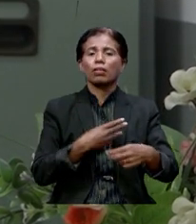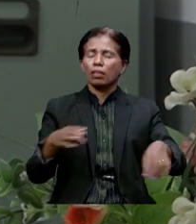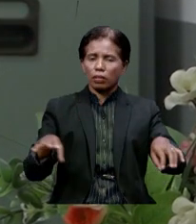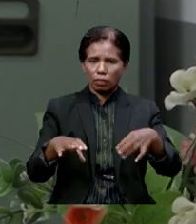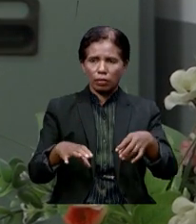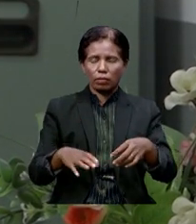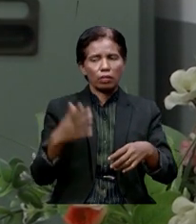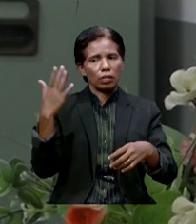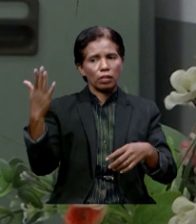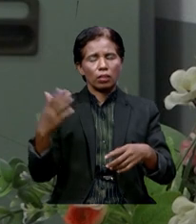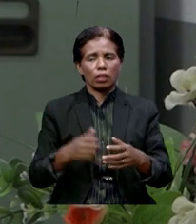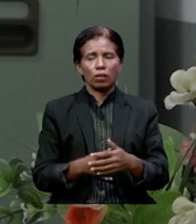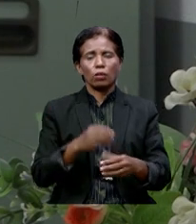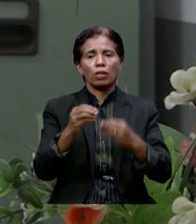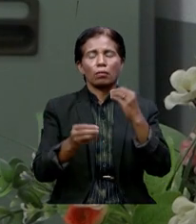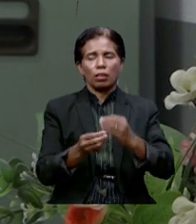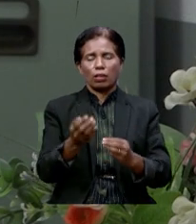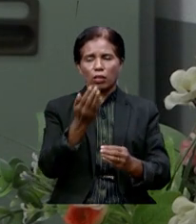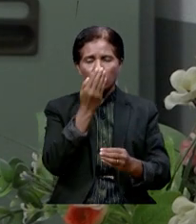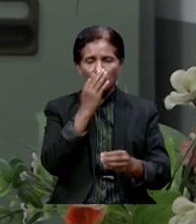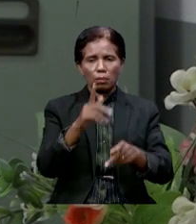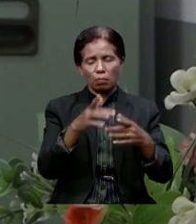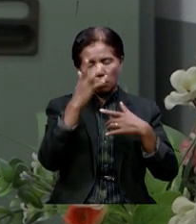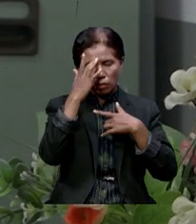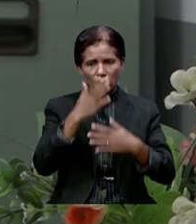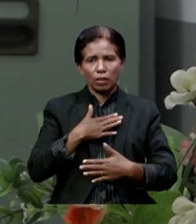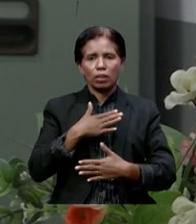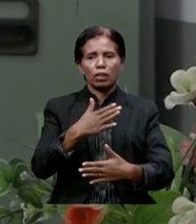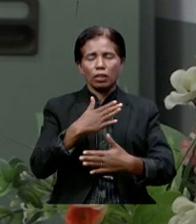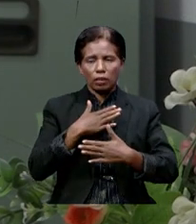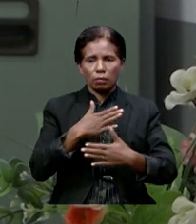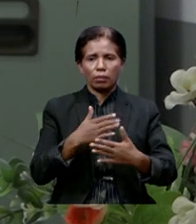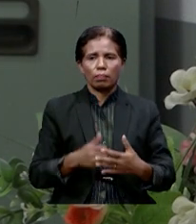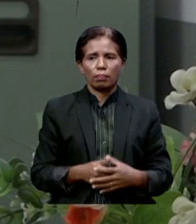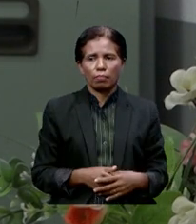ya ide suasnya nih bapak senti sirah nih memang